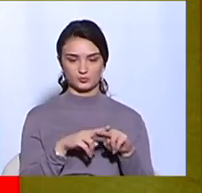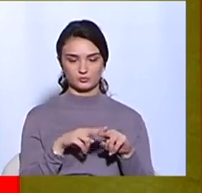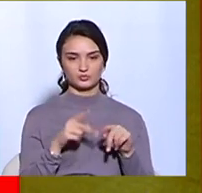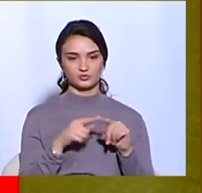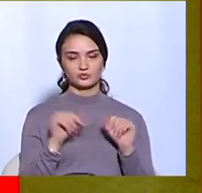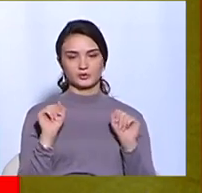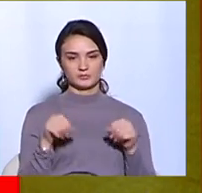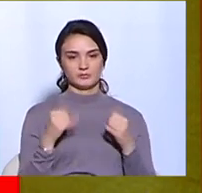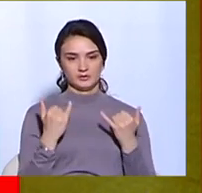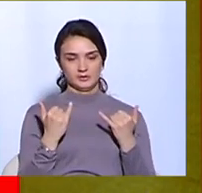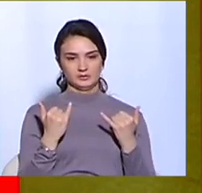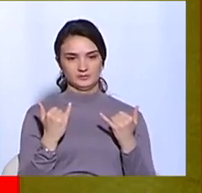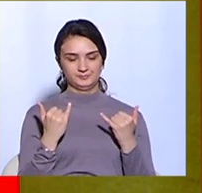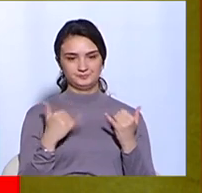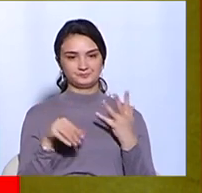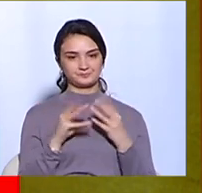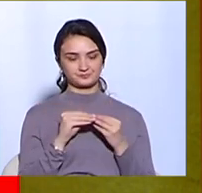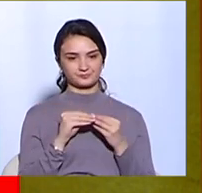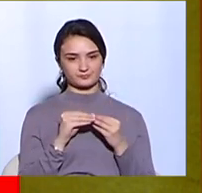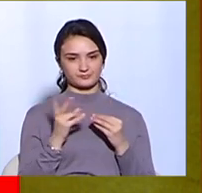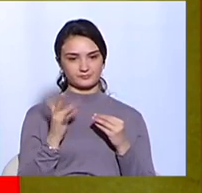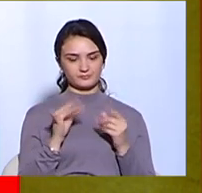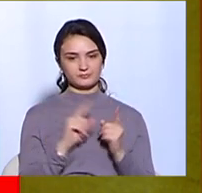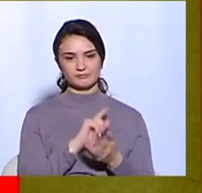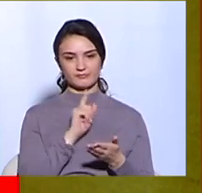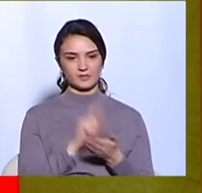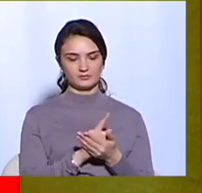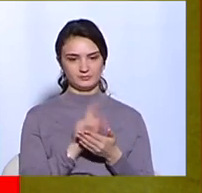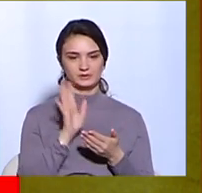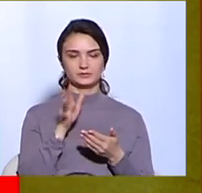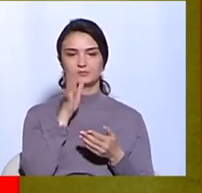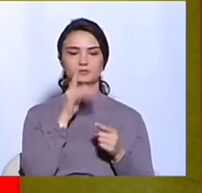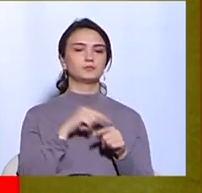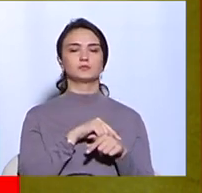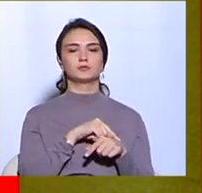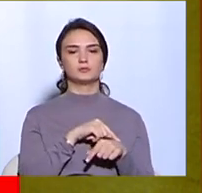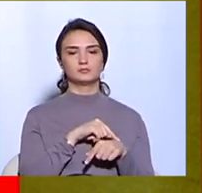შეიძლება დღეს გადაჭარბებულად გეჩვენებათ, მაგრამ აუცილებლად დადგება